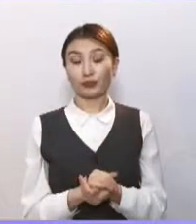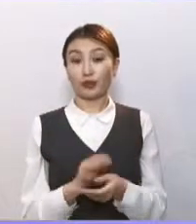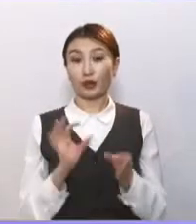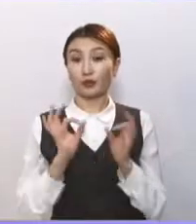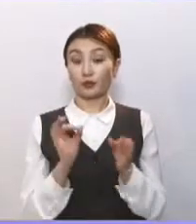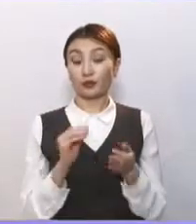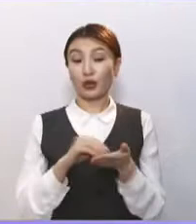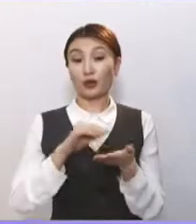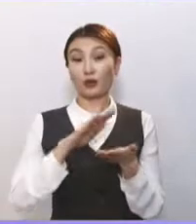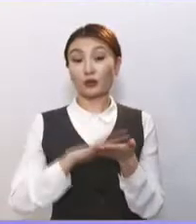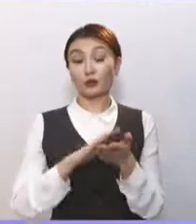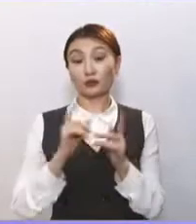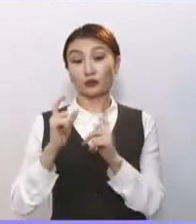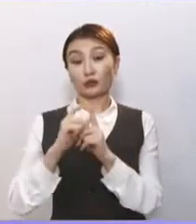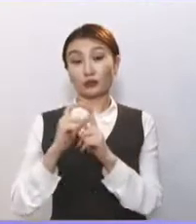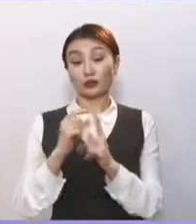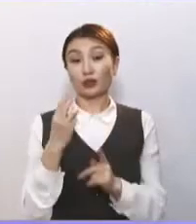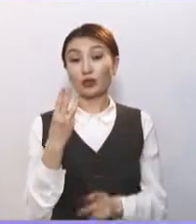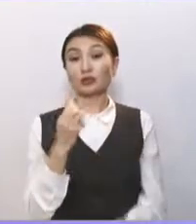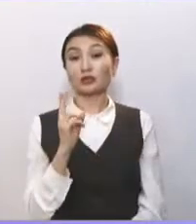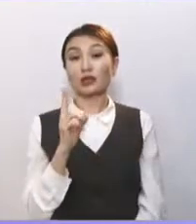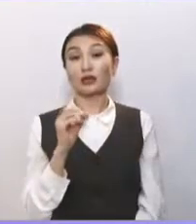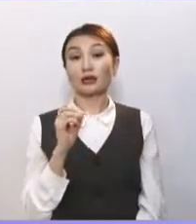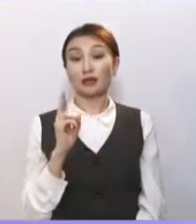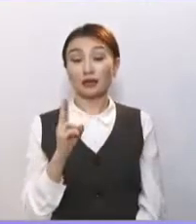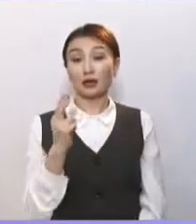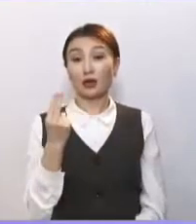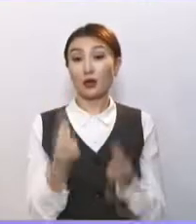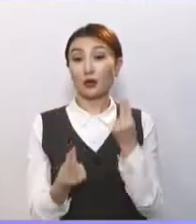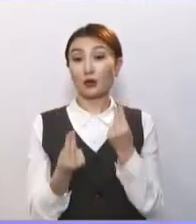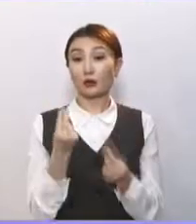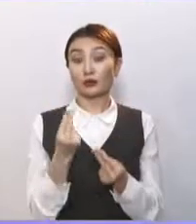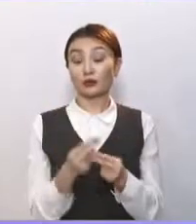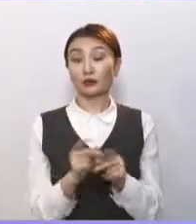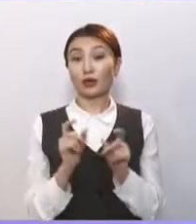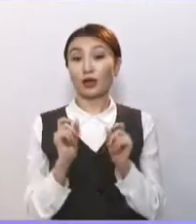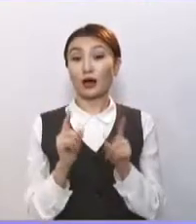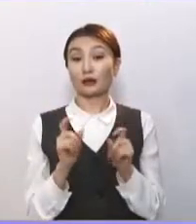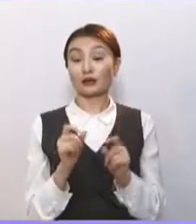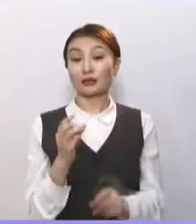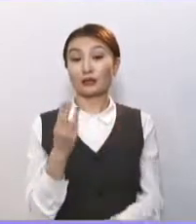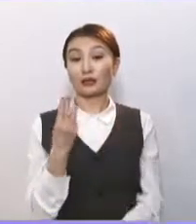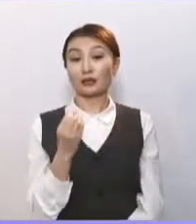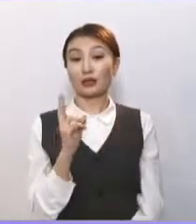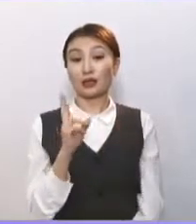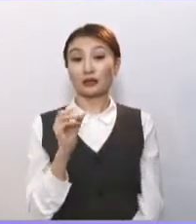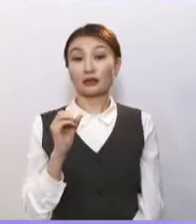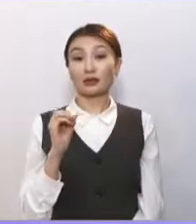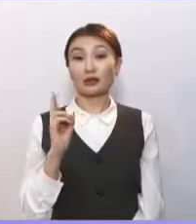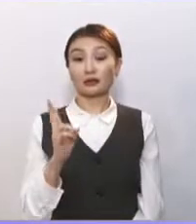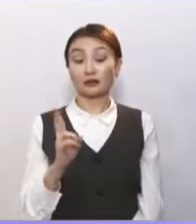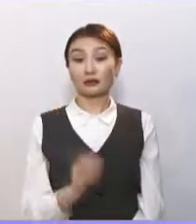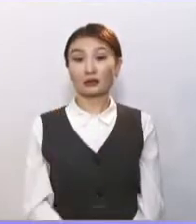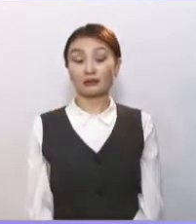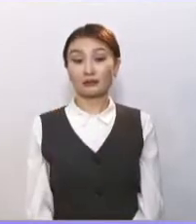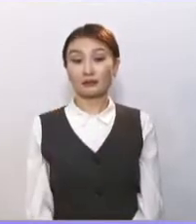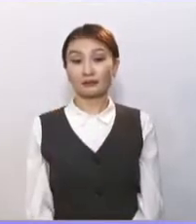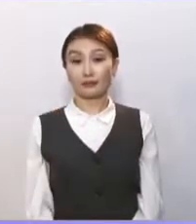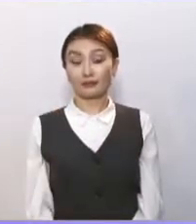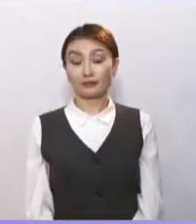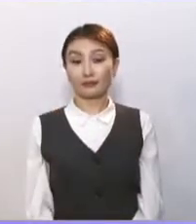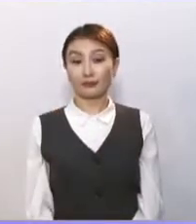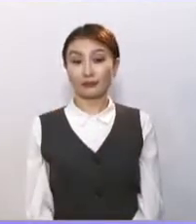Туура коюлуучу сөздөр балдар шакек, оюн, алтын шакек деген сөздөр.